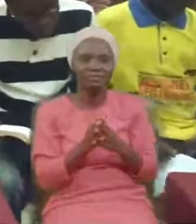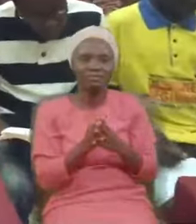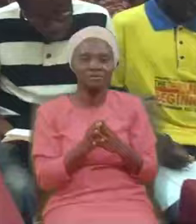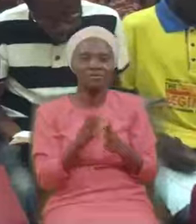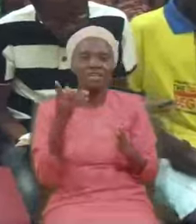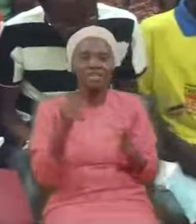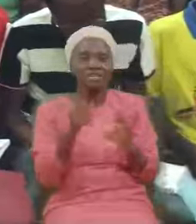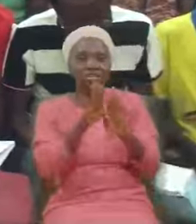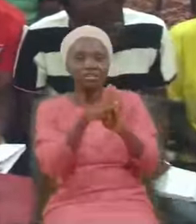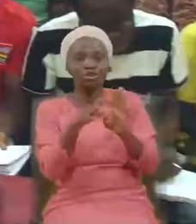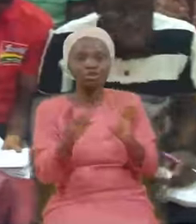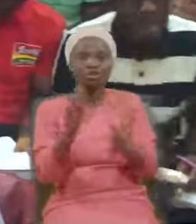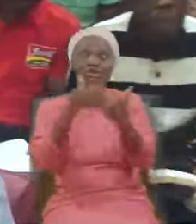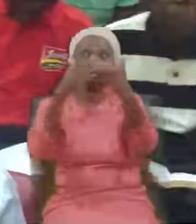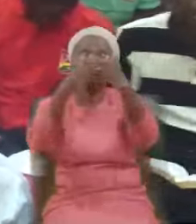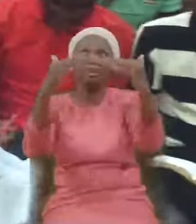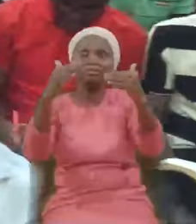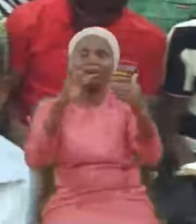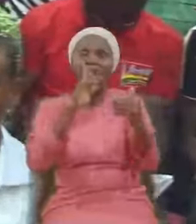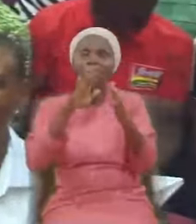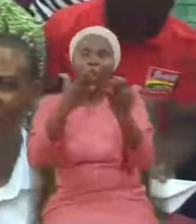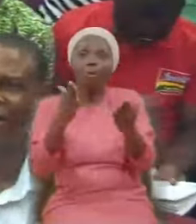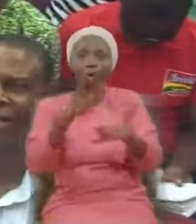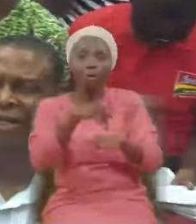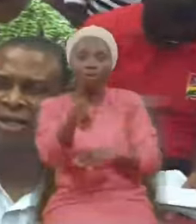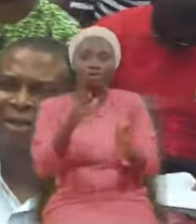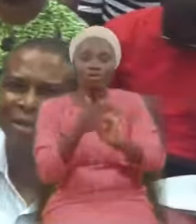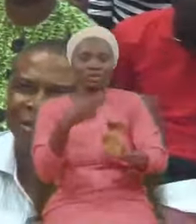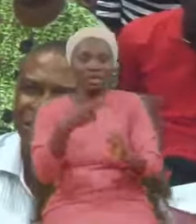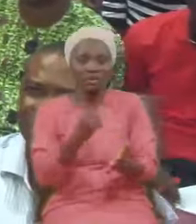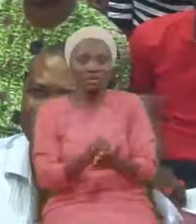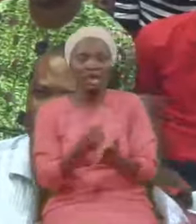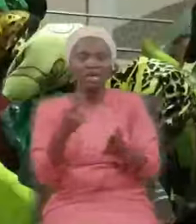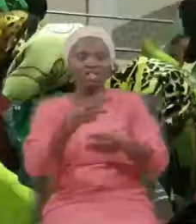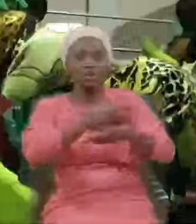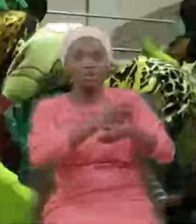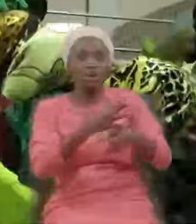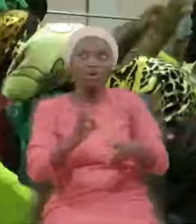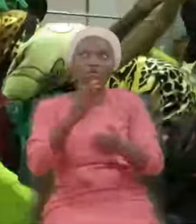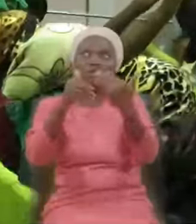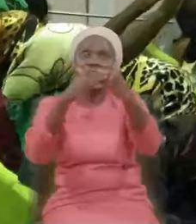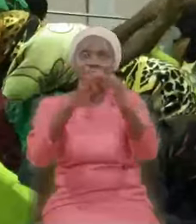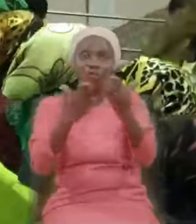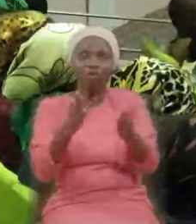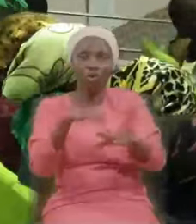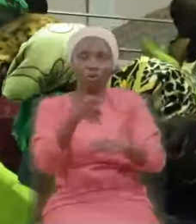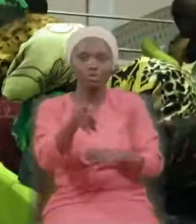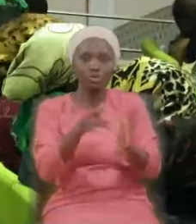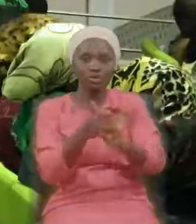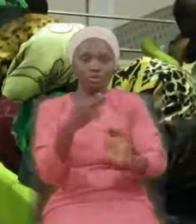Les portes du ciel sont ouvertes sur vous. Les écluses des cieux sont ouvertes sur